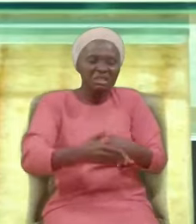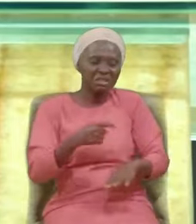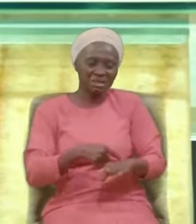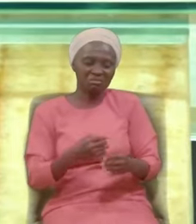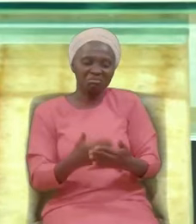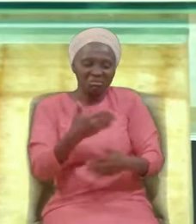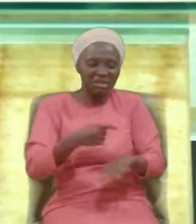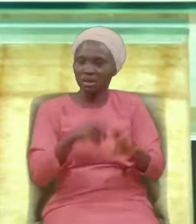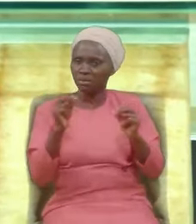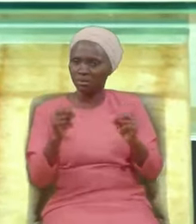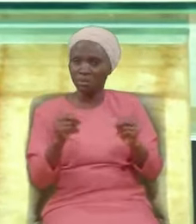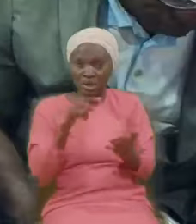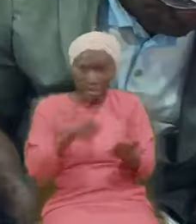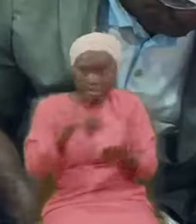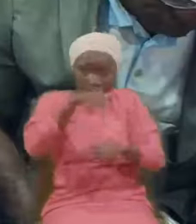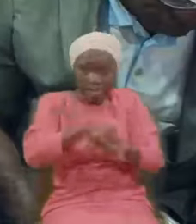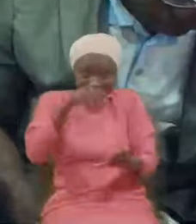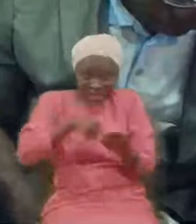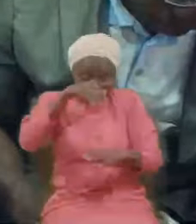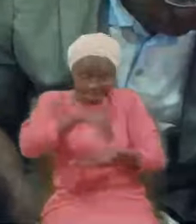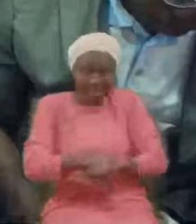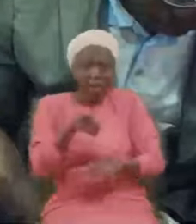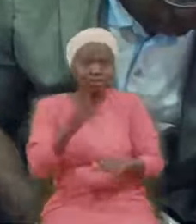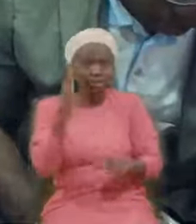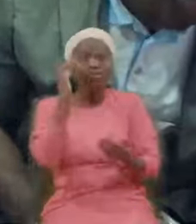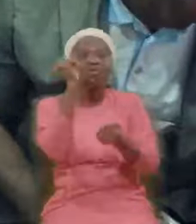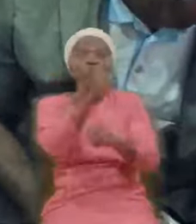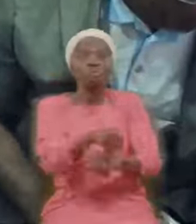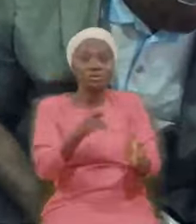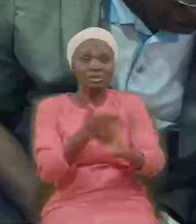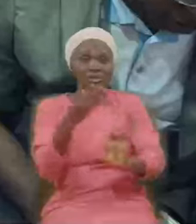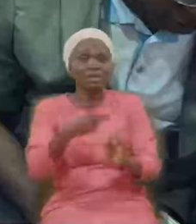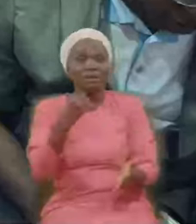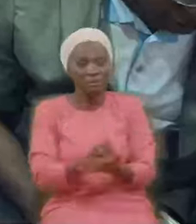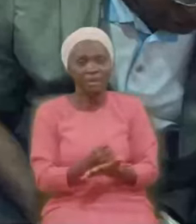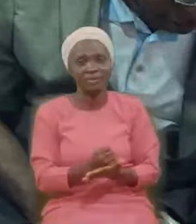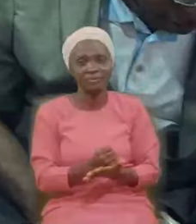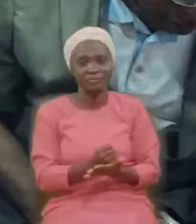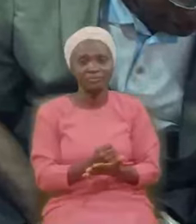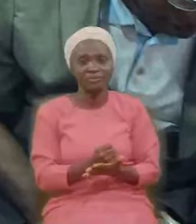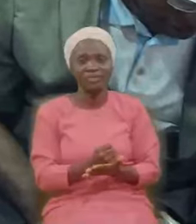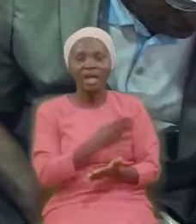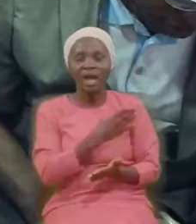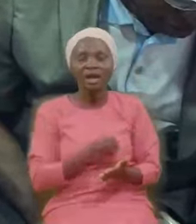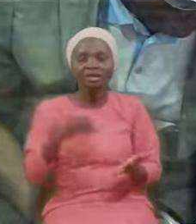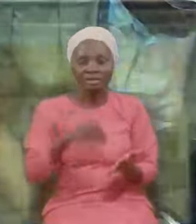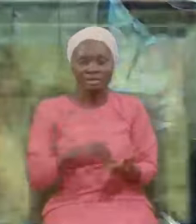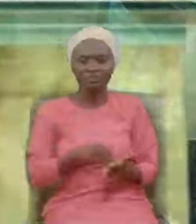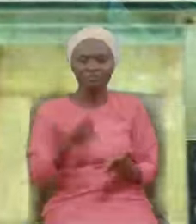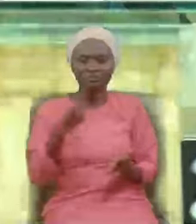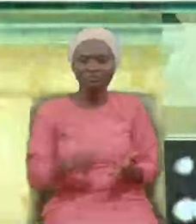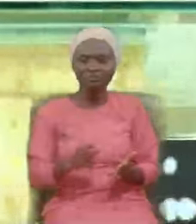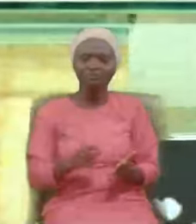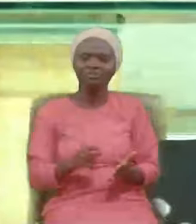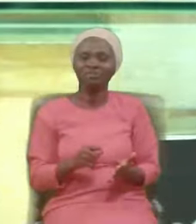ce soir, vous aurez la domination au nom de Jésus-Christ. La prière d'importunité,